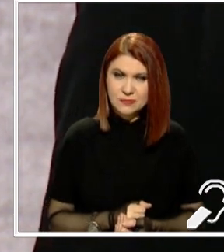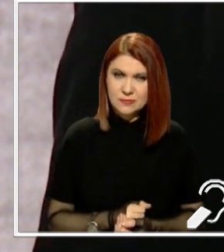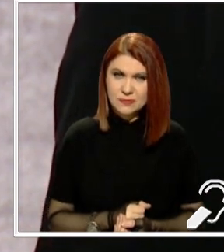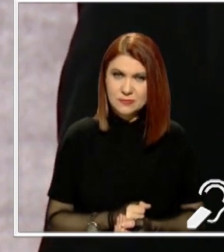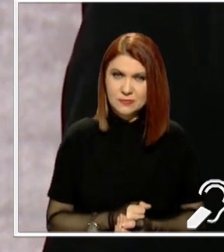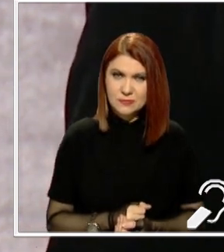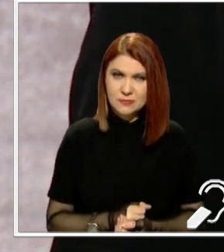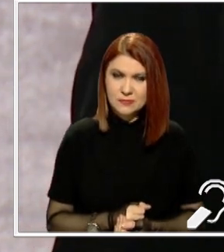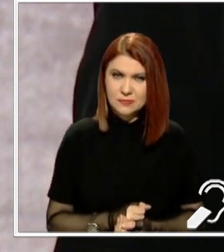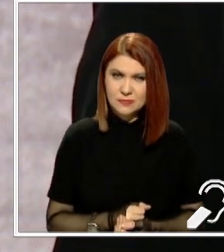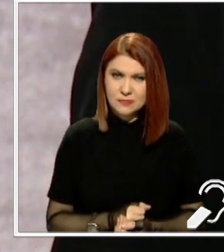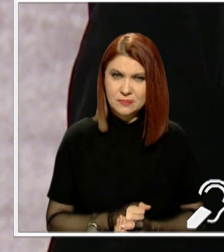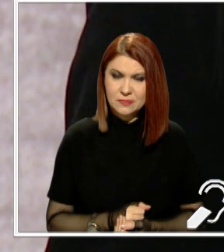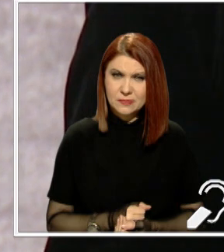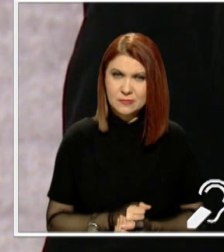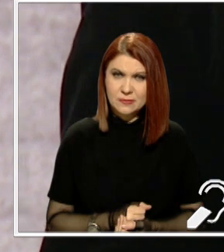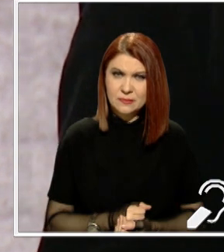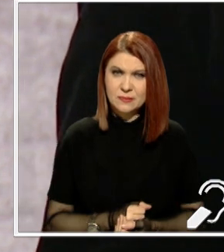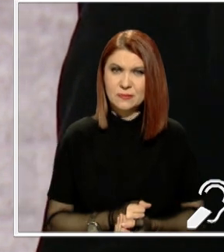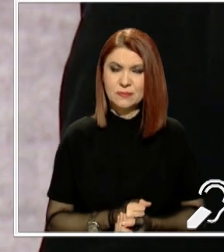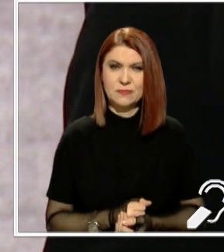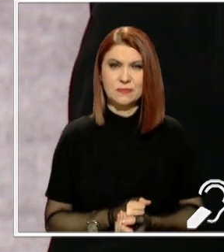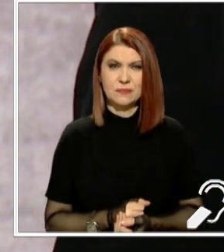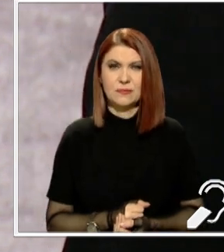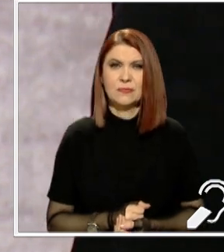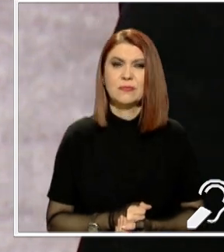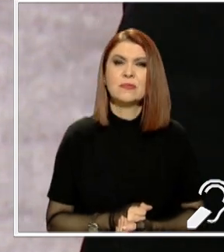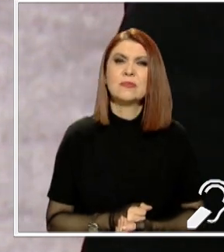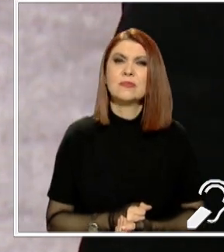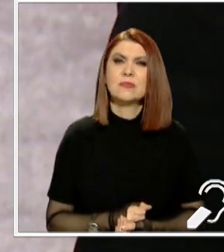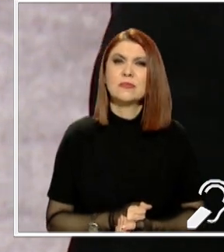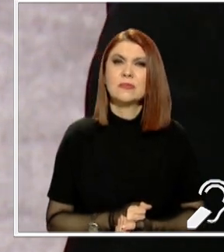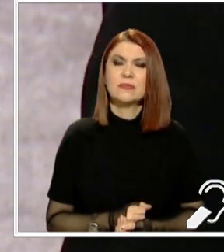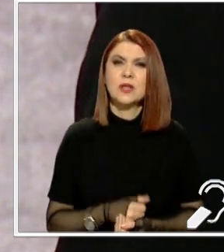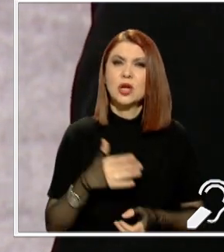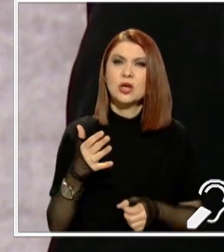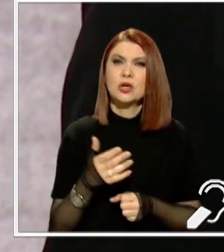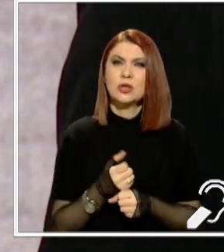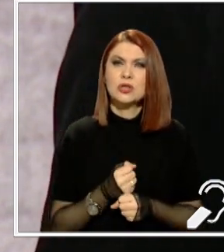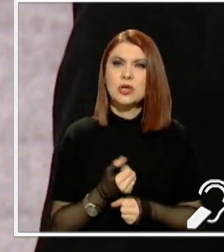care era legat de mine, de felul meu de a gândi. Șansa